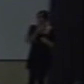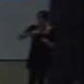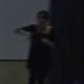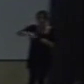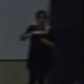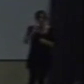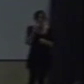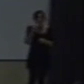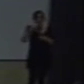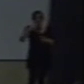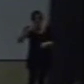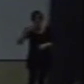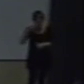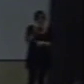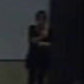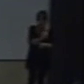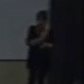de recolzar-los, no?